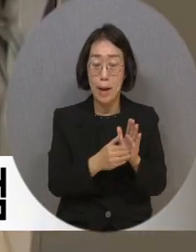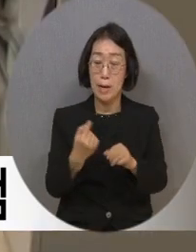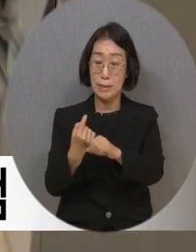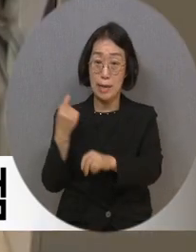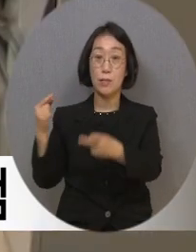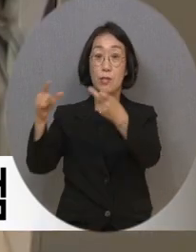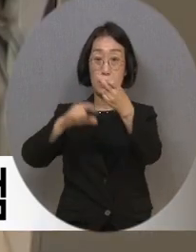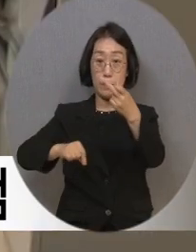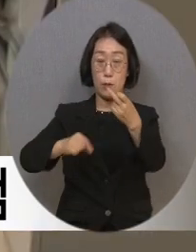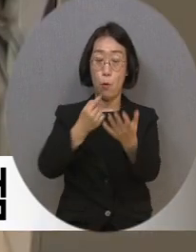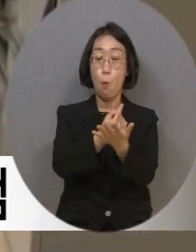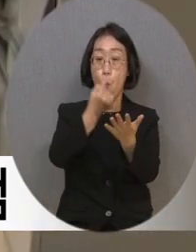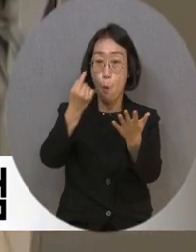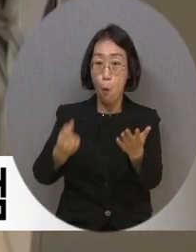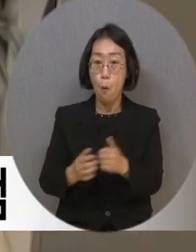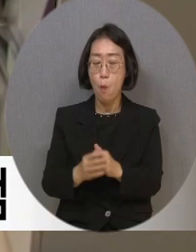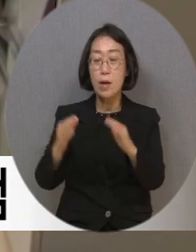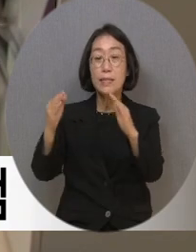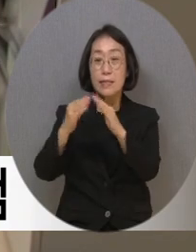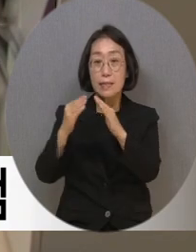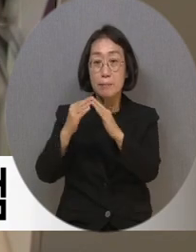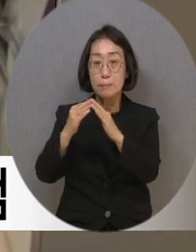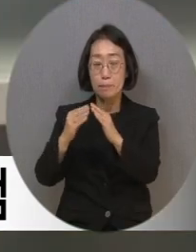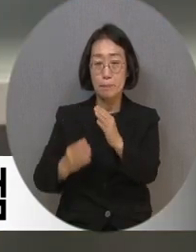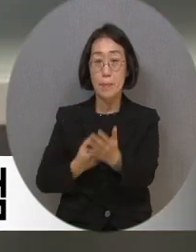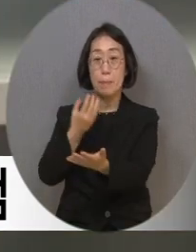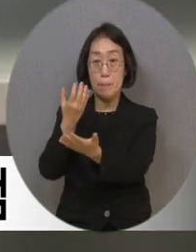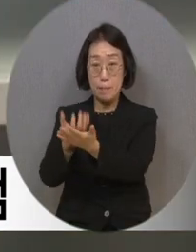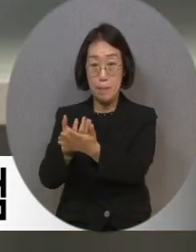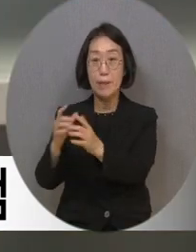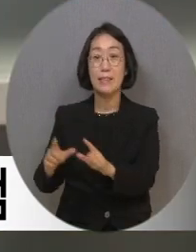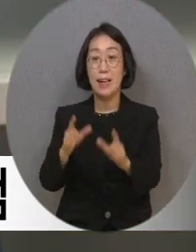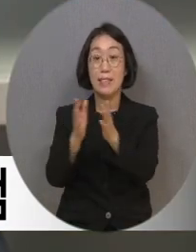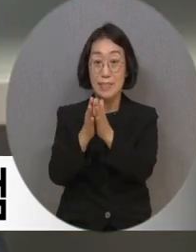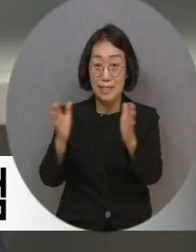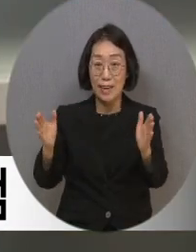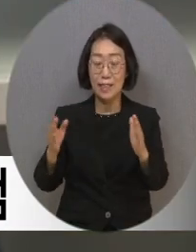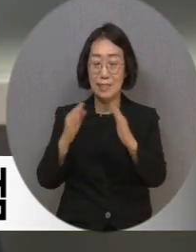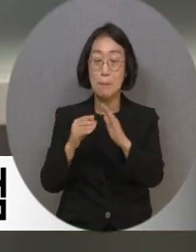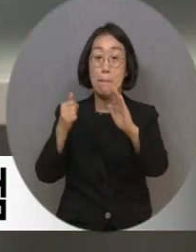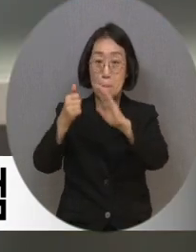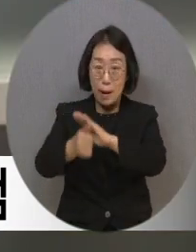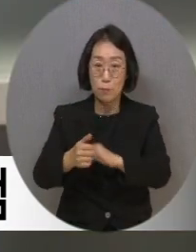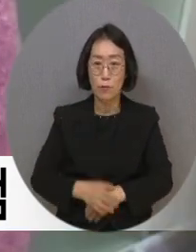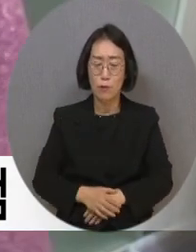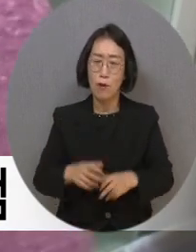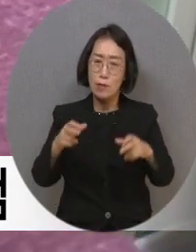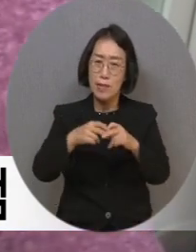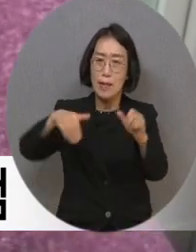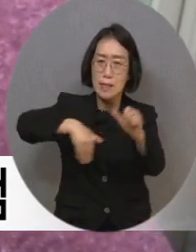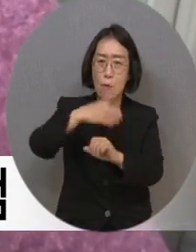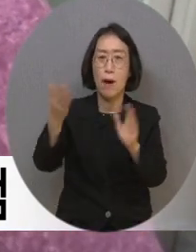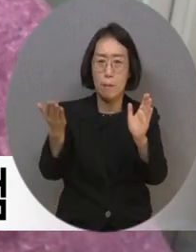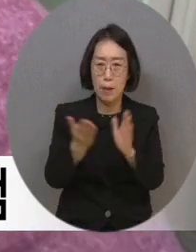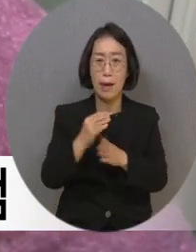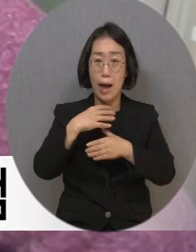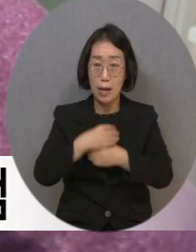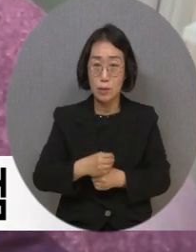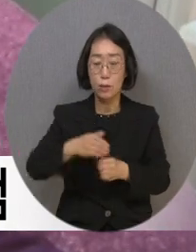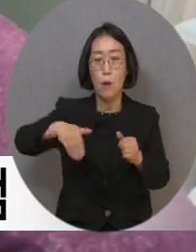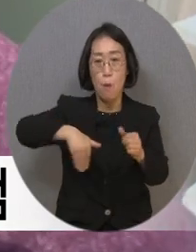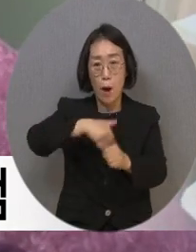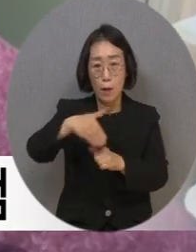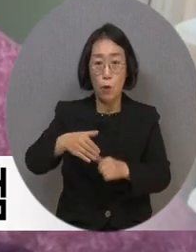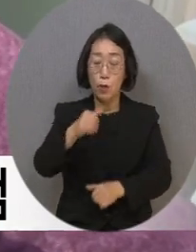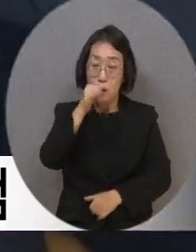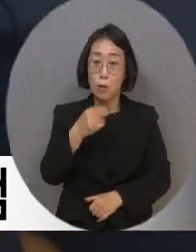12월 퇴소후 시범 사업 지원 주택에 입주한 대상자의 주택을 방문해 장애 특성이 고려된 안전한 주거 환경에서